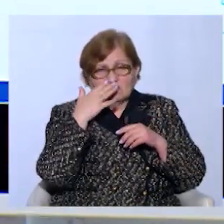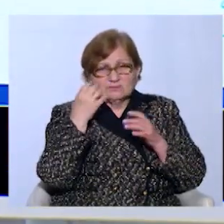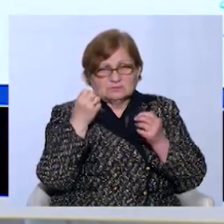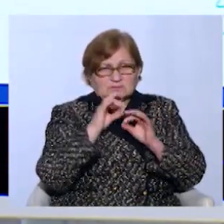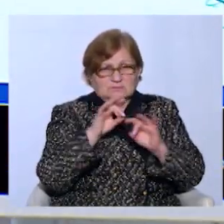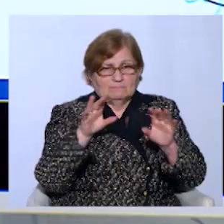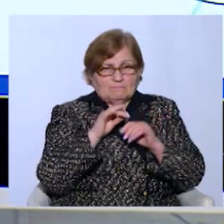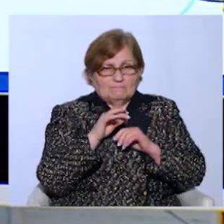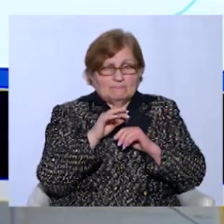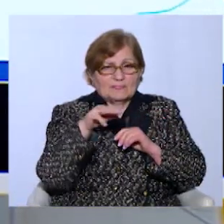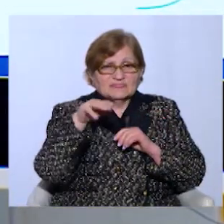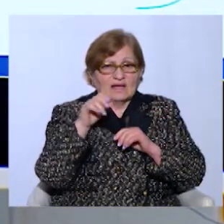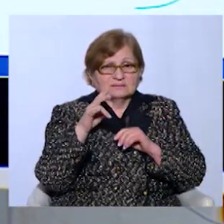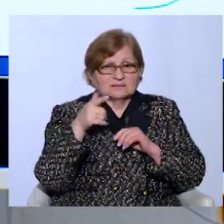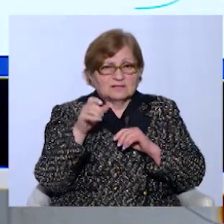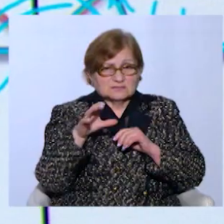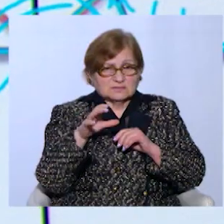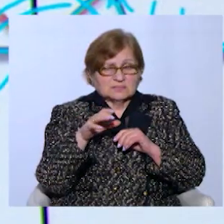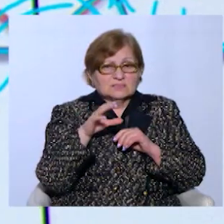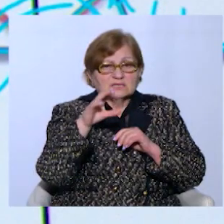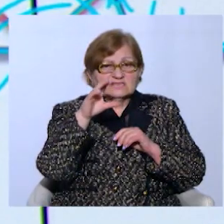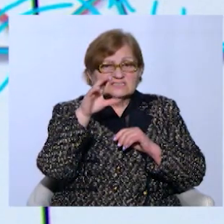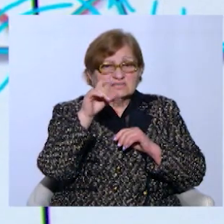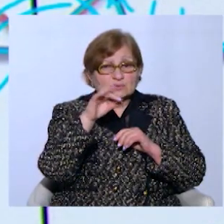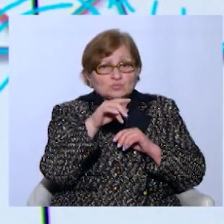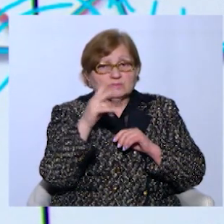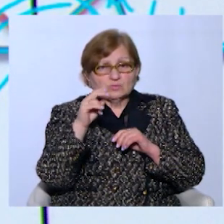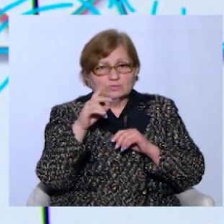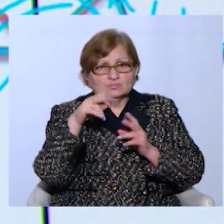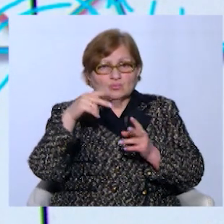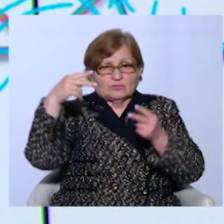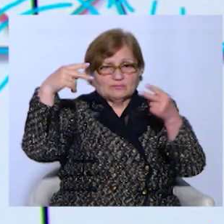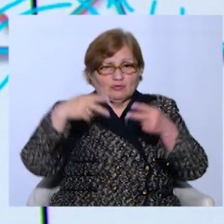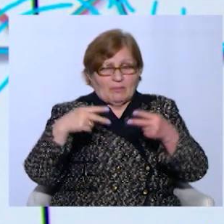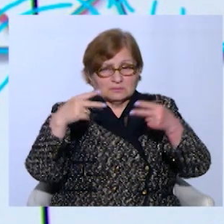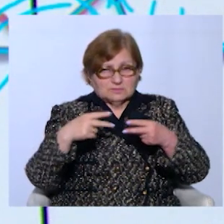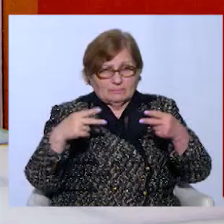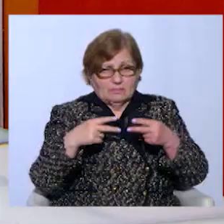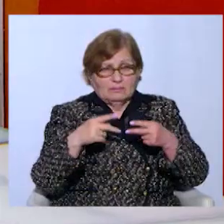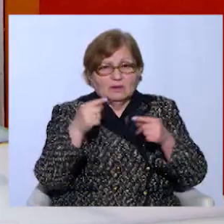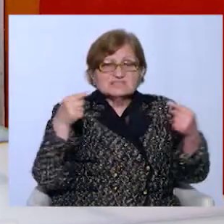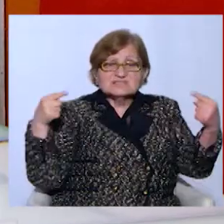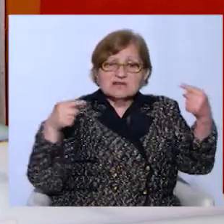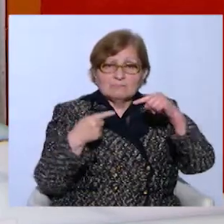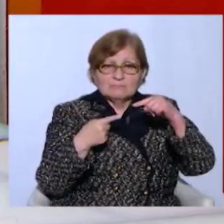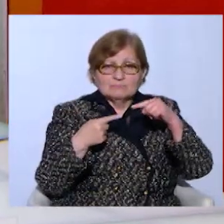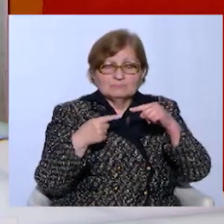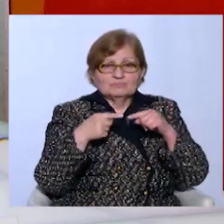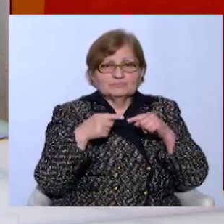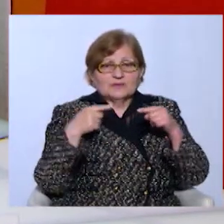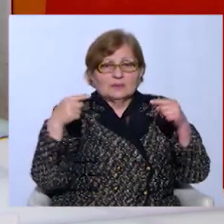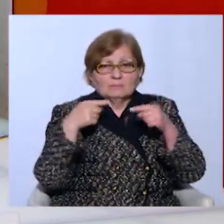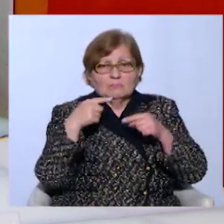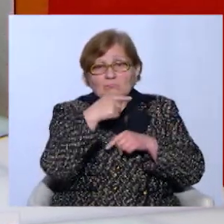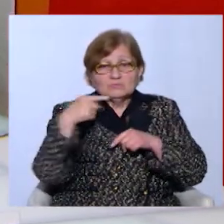ვთქვა დეტალურად გავშლით, მაგრამ ტანგენსი რო არის, ხო არის სინუსის და კოსინუსის შეფარდება ერთმანეთთან. სინუსის და კოსინუსის რომ ხდება საპირისპირო, ტანგენსი მინუსი და მინუსი